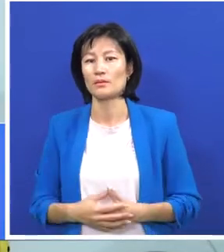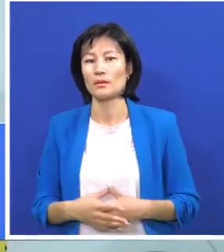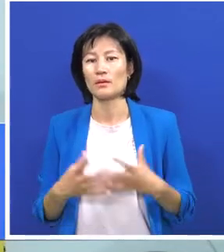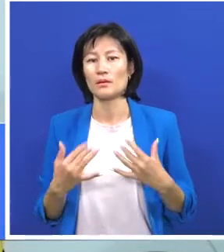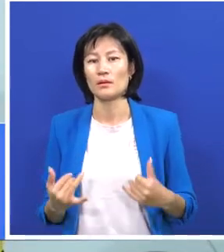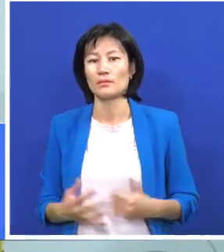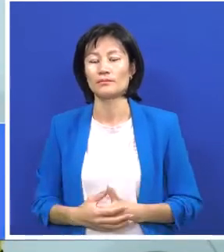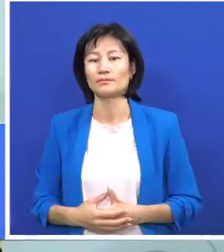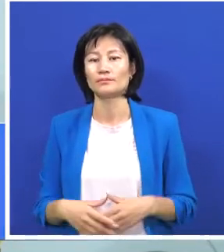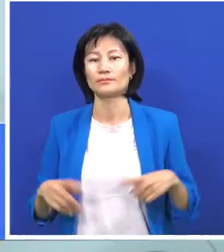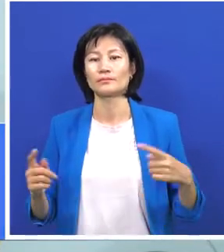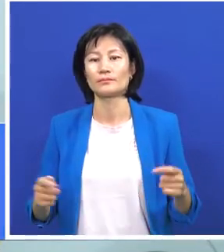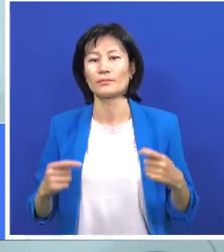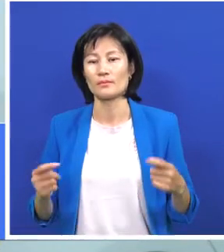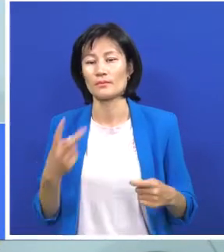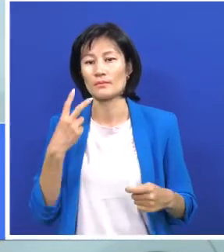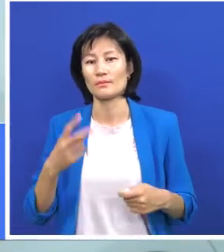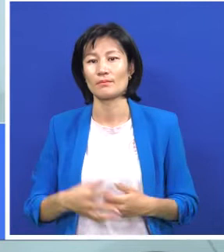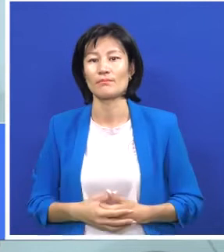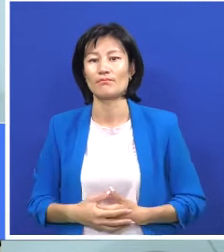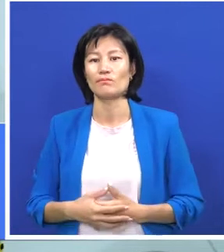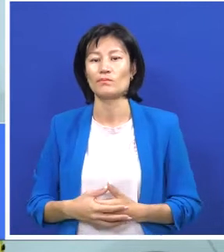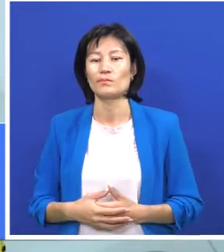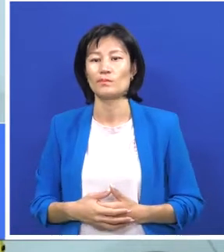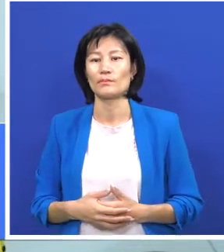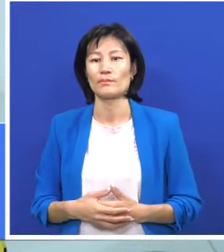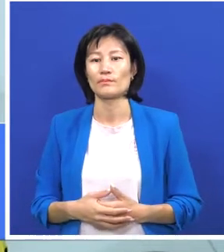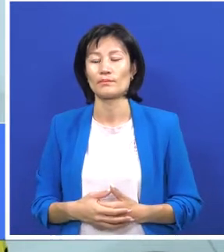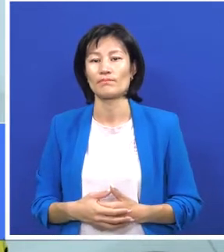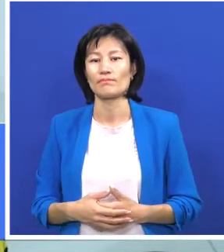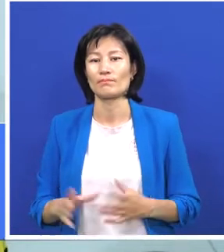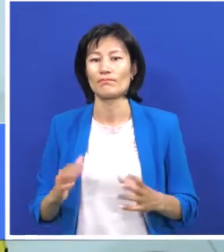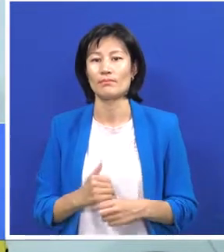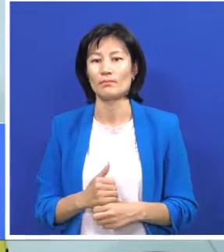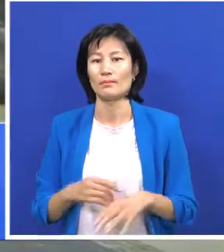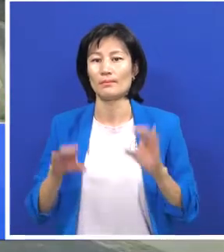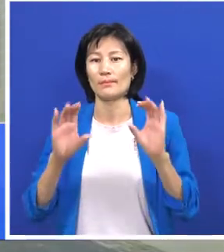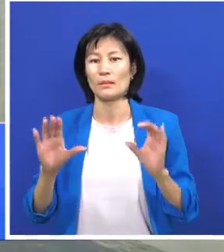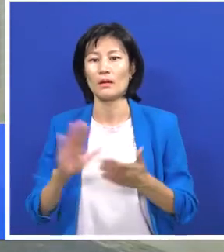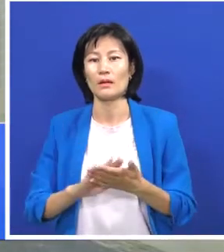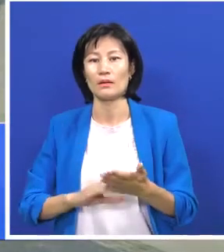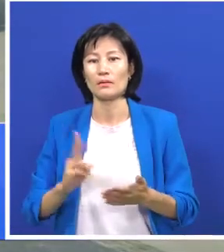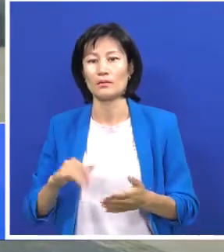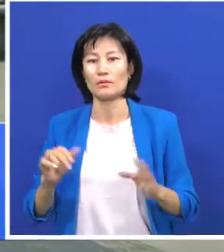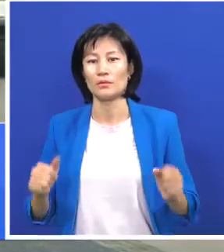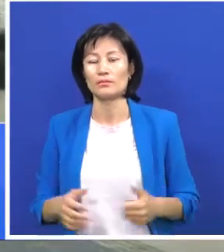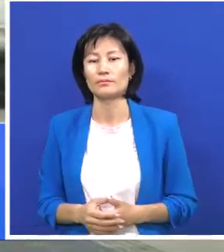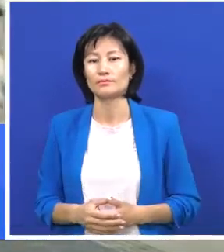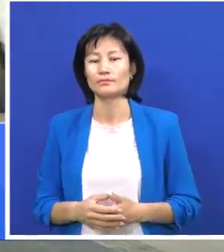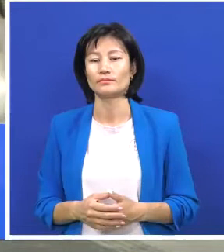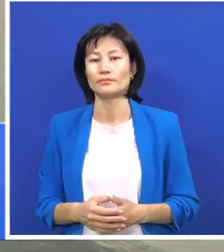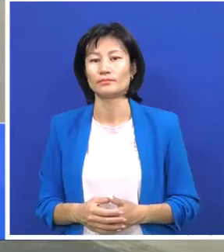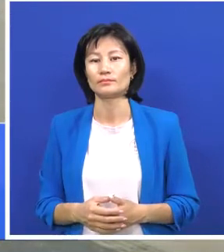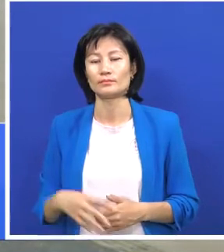қазір осы тойдың үстіне шығып соның үшін біз қазір әкімшілік құқық бұзушылық туралы хаттама толтырдық. Еске